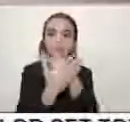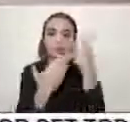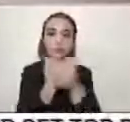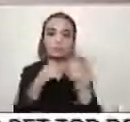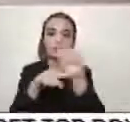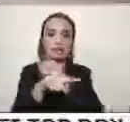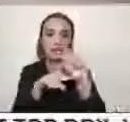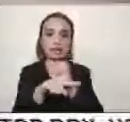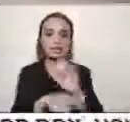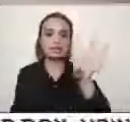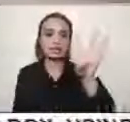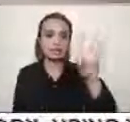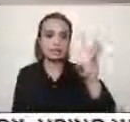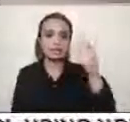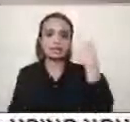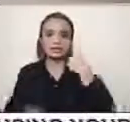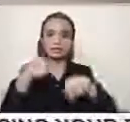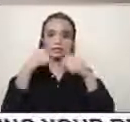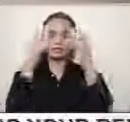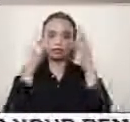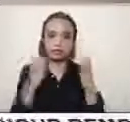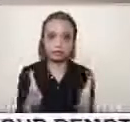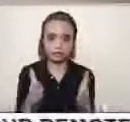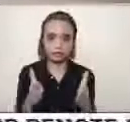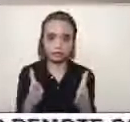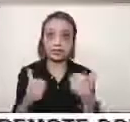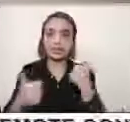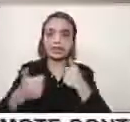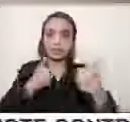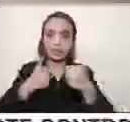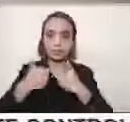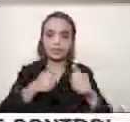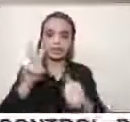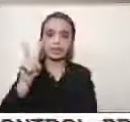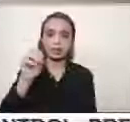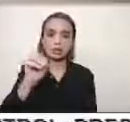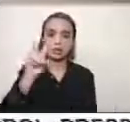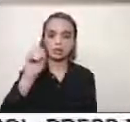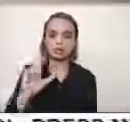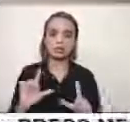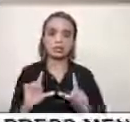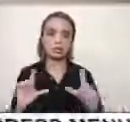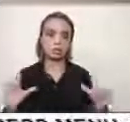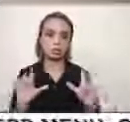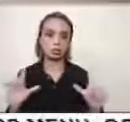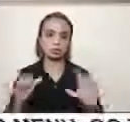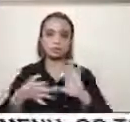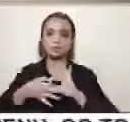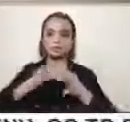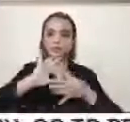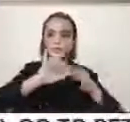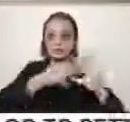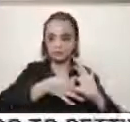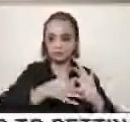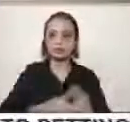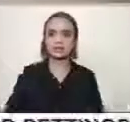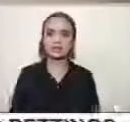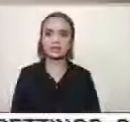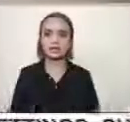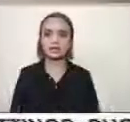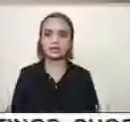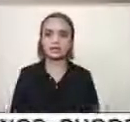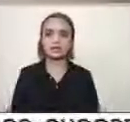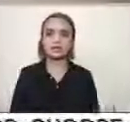na mag-collaborate sa Department of Education, sa local government, sa private sector. At isusunod namin